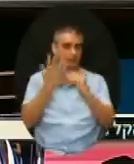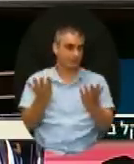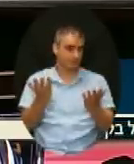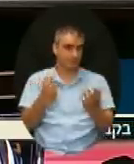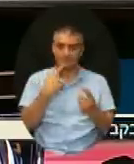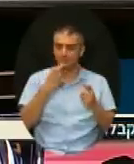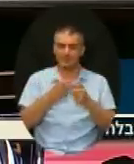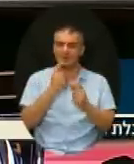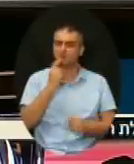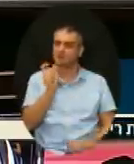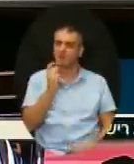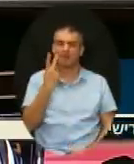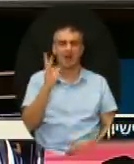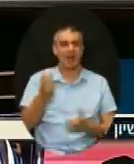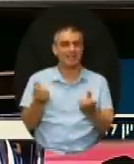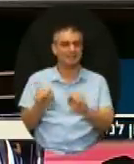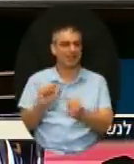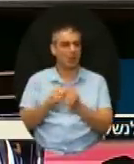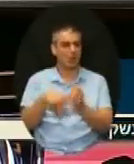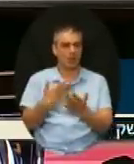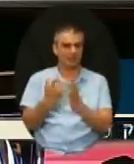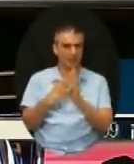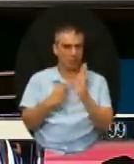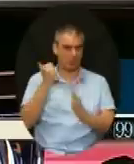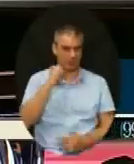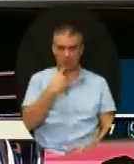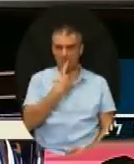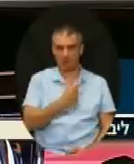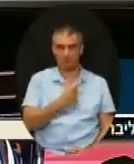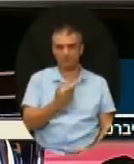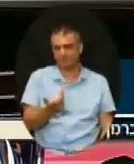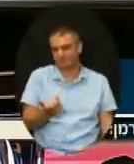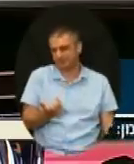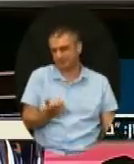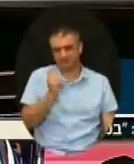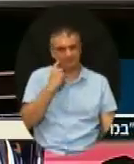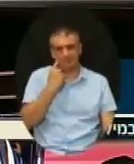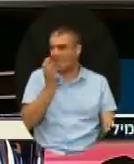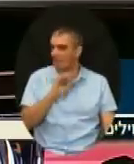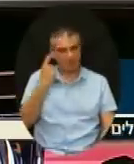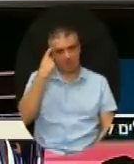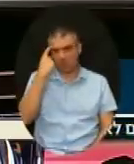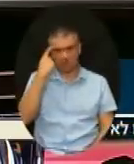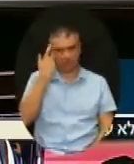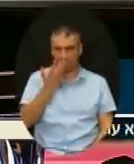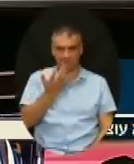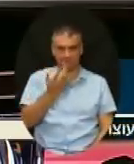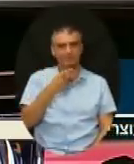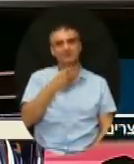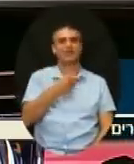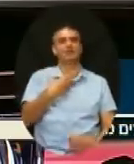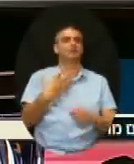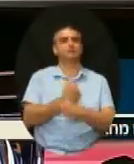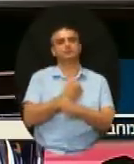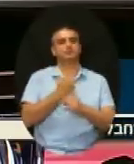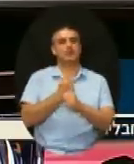על הסגר, או על שתי הצעות החוק שעברו אתמול, שהן הן מגוחכות בעיניי, אף אחד לא חושב שהן